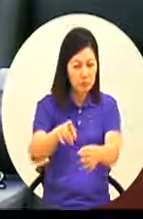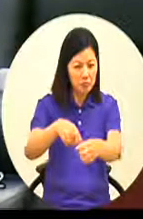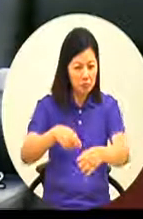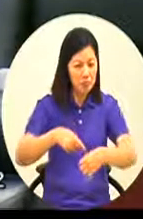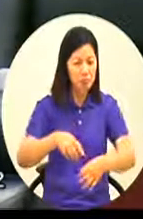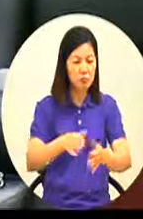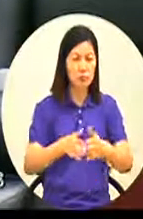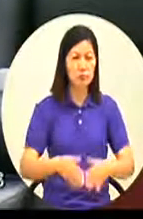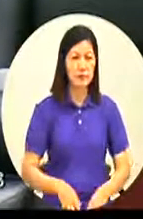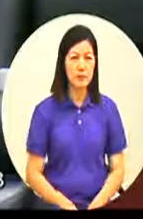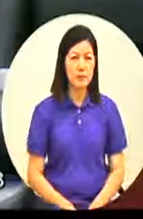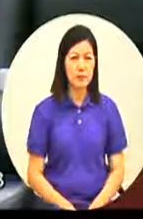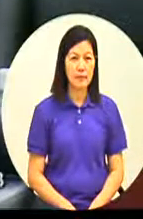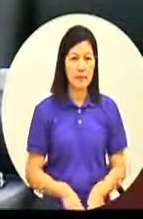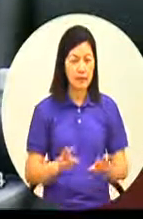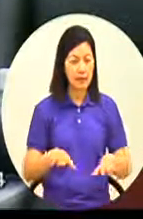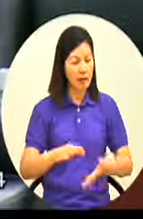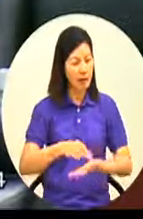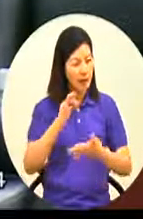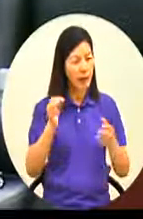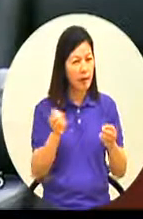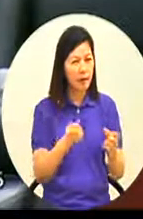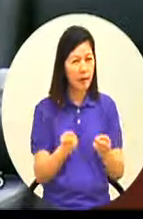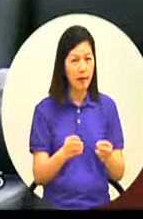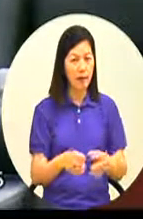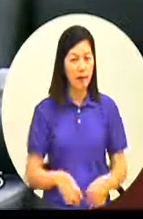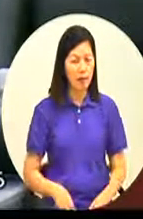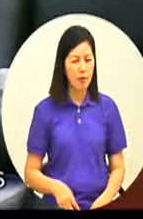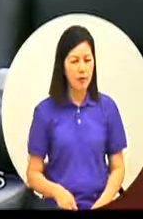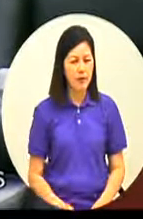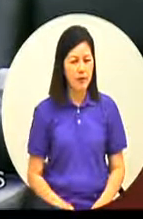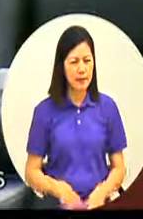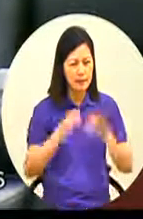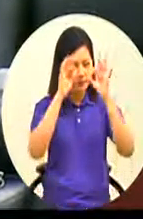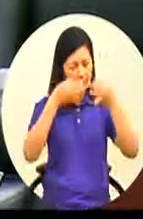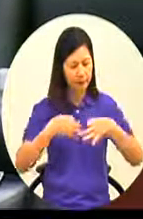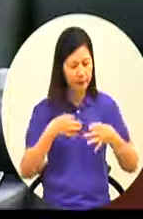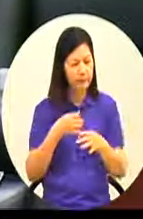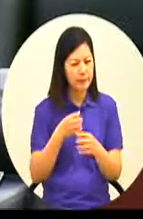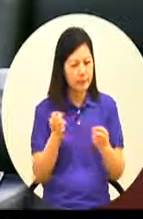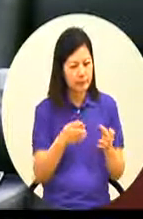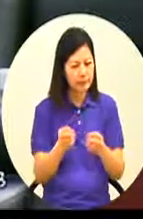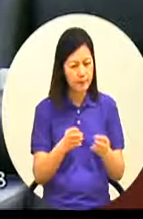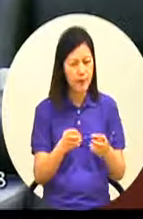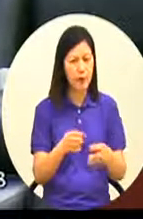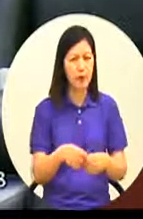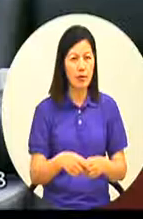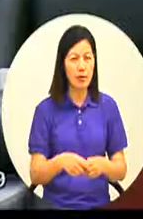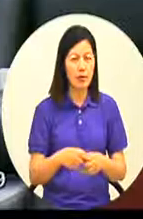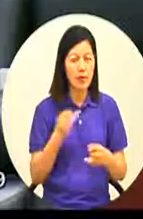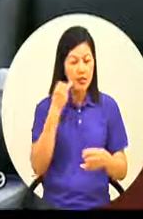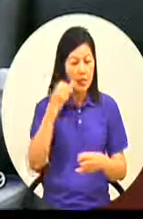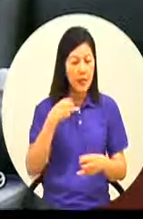讨是讲，是不是我们要检讨一下我们的姐妹室哈？很久没有互动的，